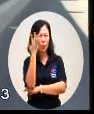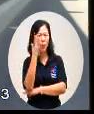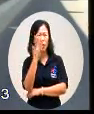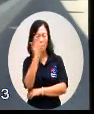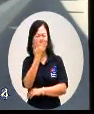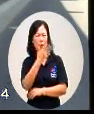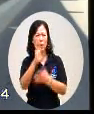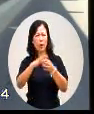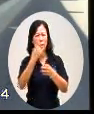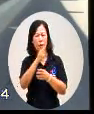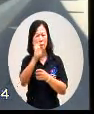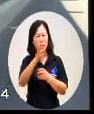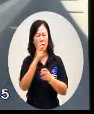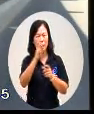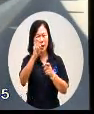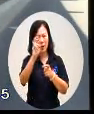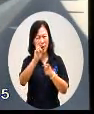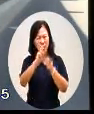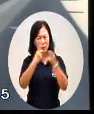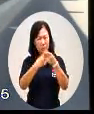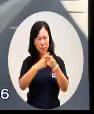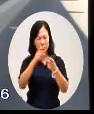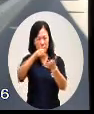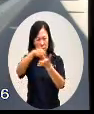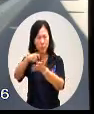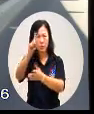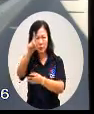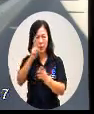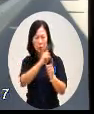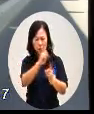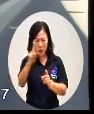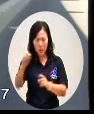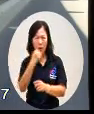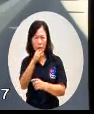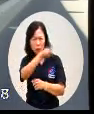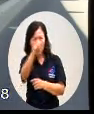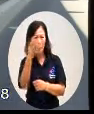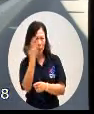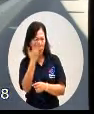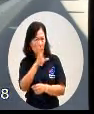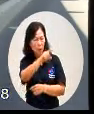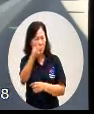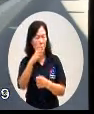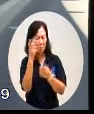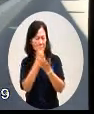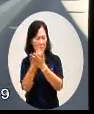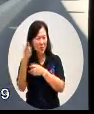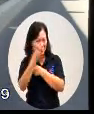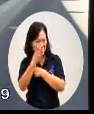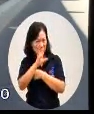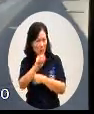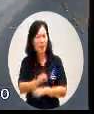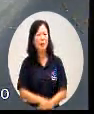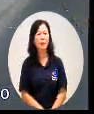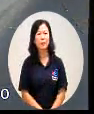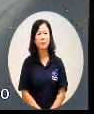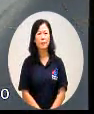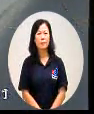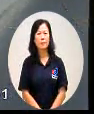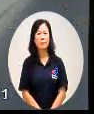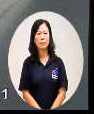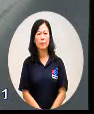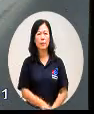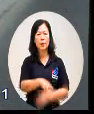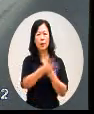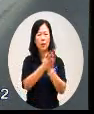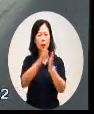稍微二十米这样一张安尼，哦，这个是不是漂亮啊？大家可以检视一下了，好，再来。啊，